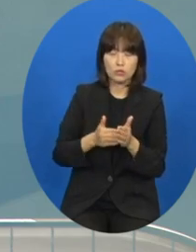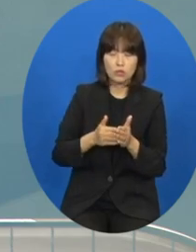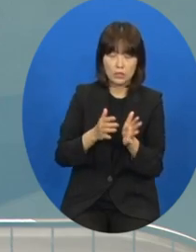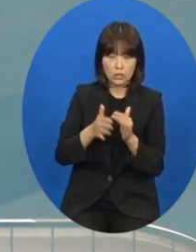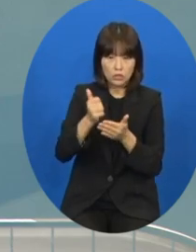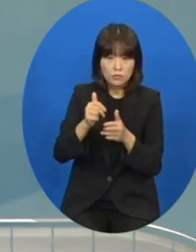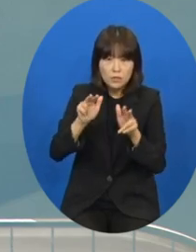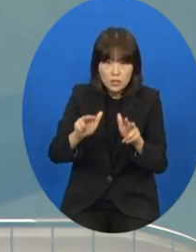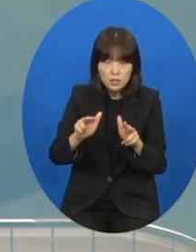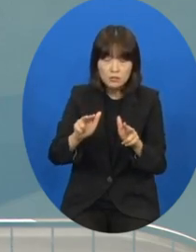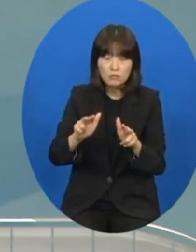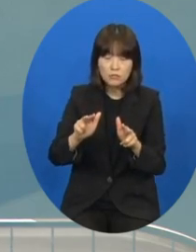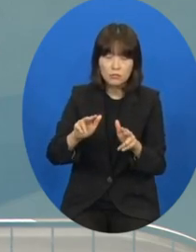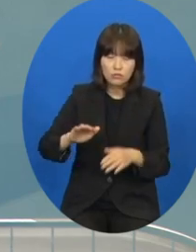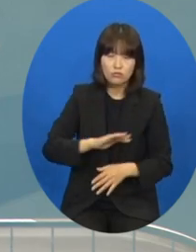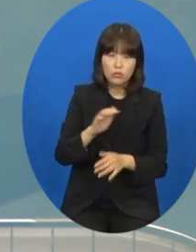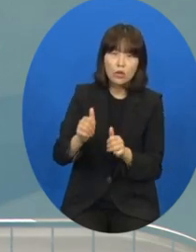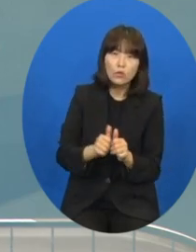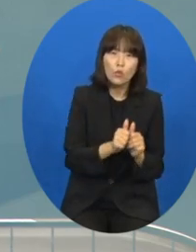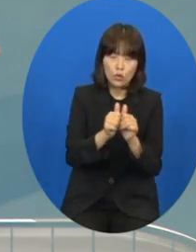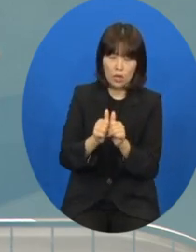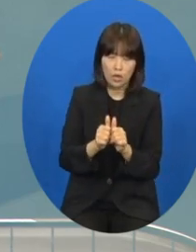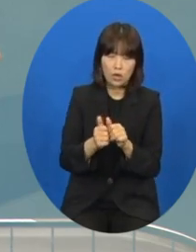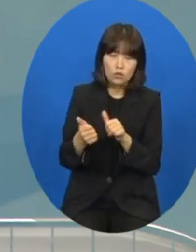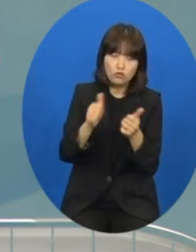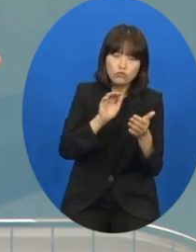계세요. 죽고 난 다음에 만나는 거 아니에요.